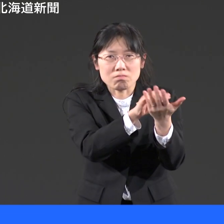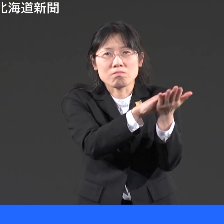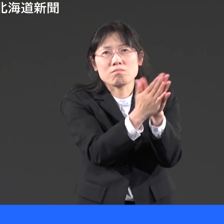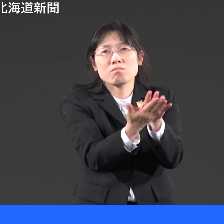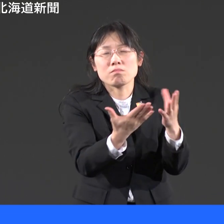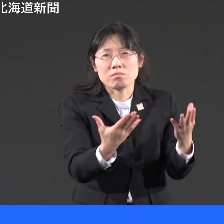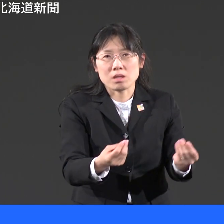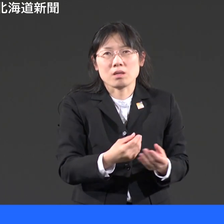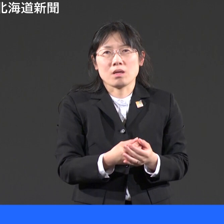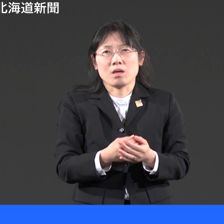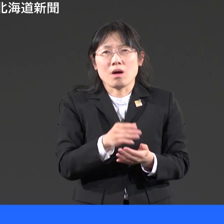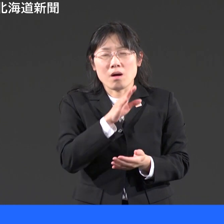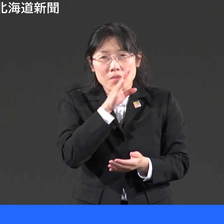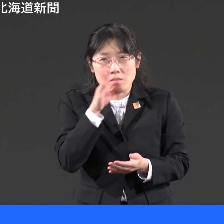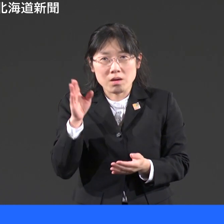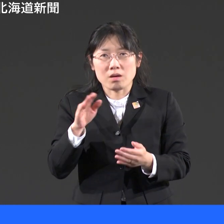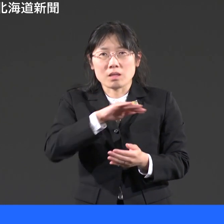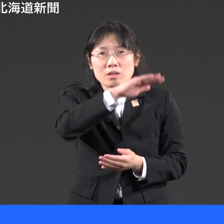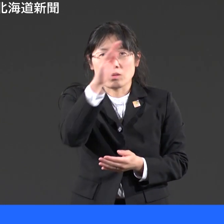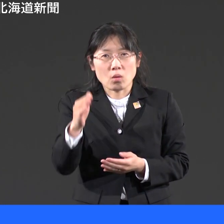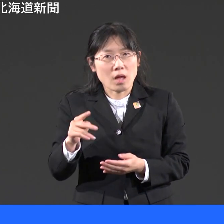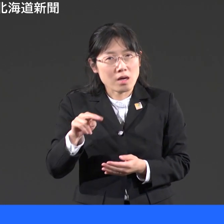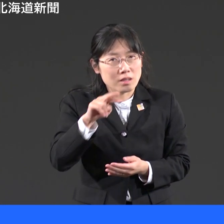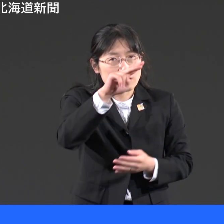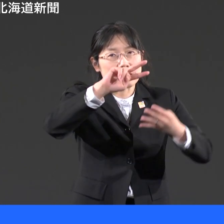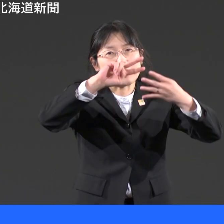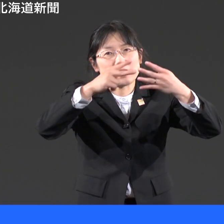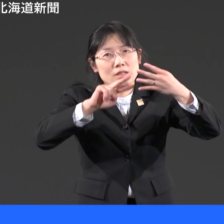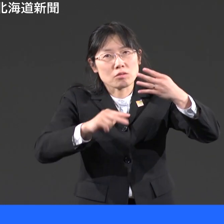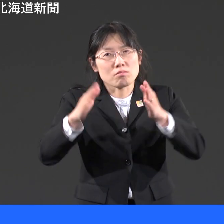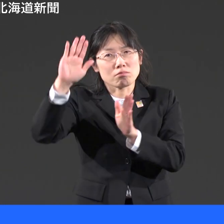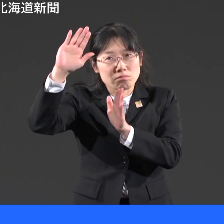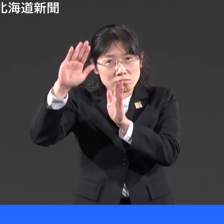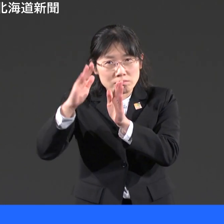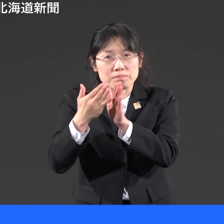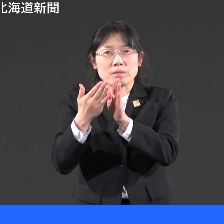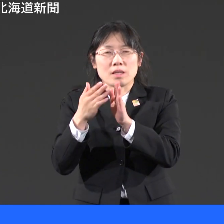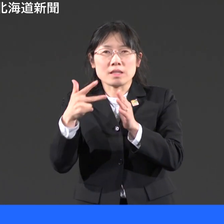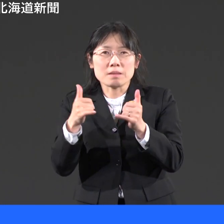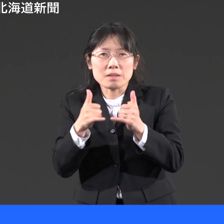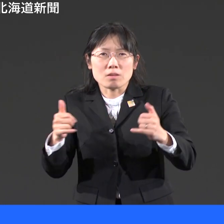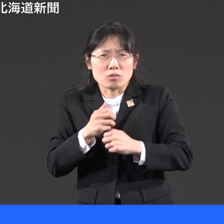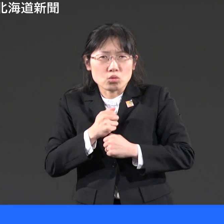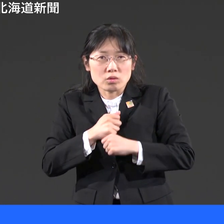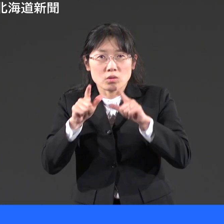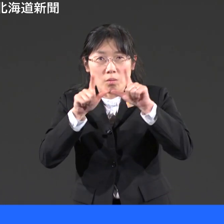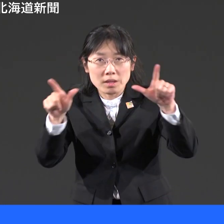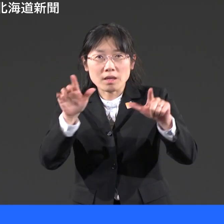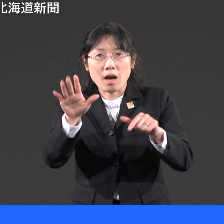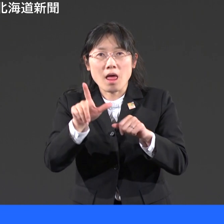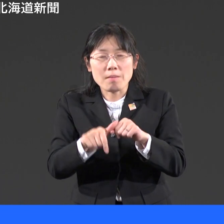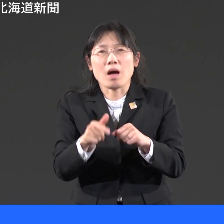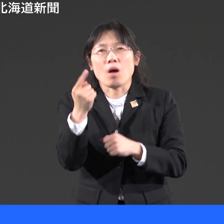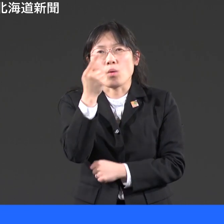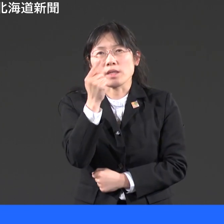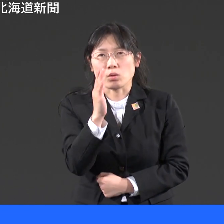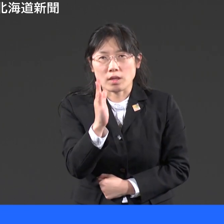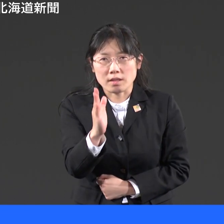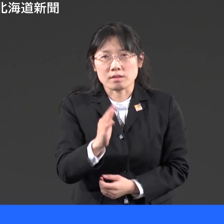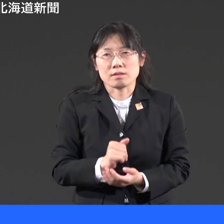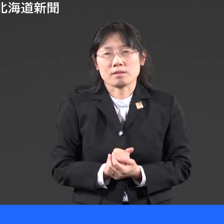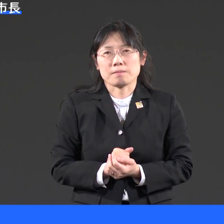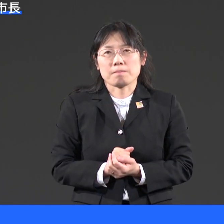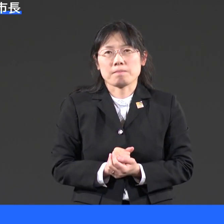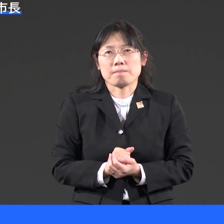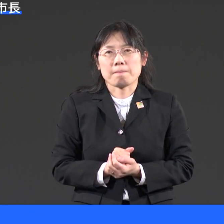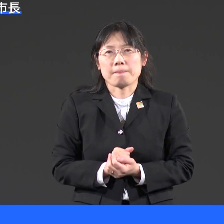ーズンを迎えたことも踏まえてですね、今後の市の対応と、あと市民への呼びかけなどあればお願いします。 はい、札